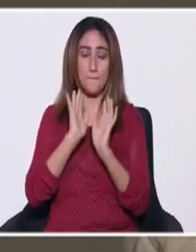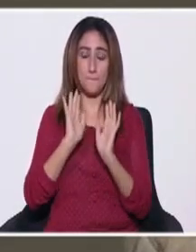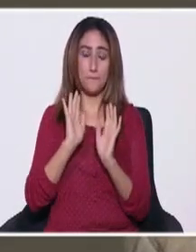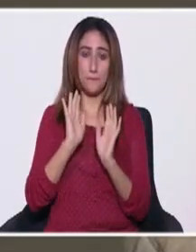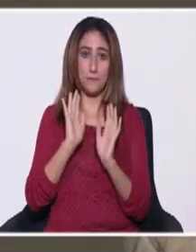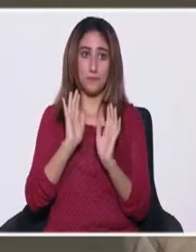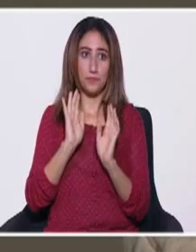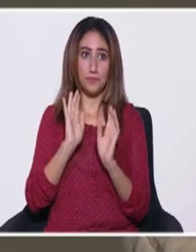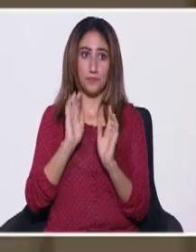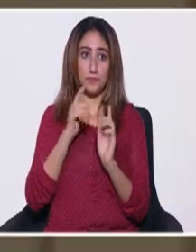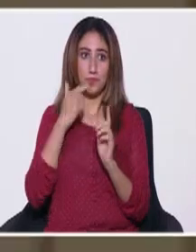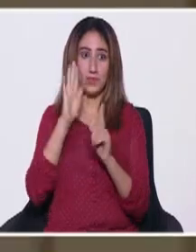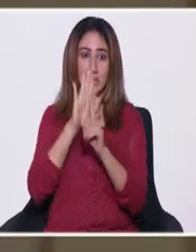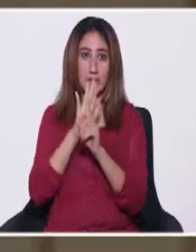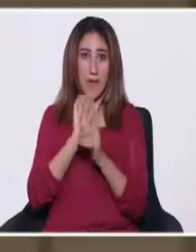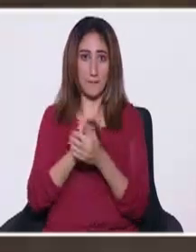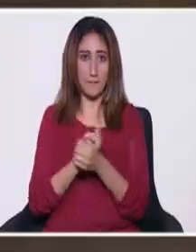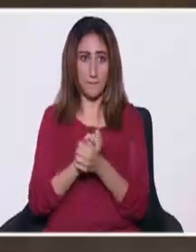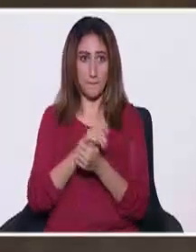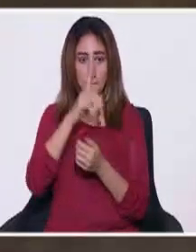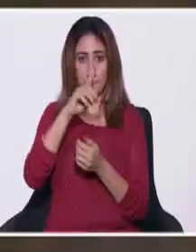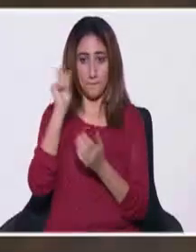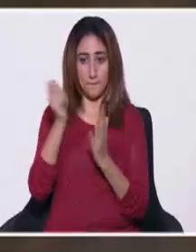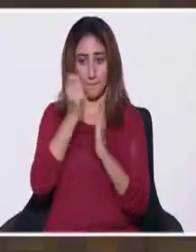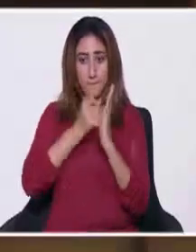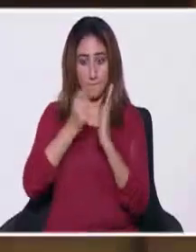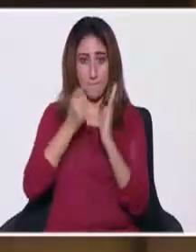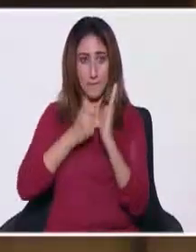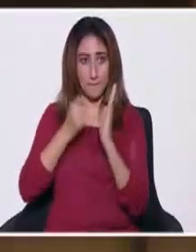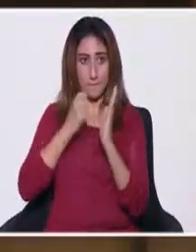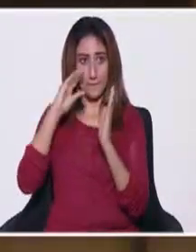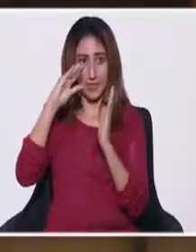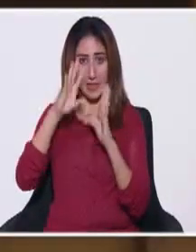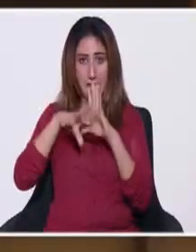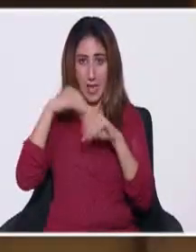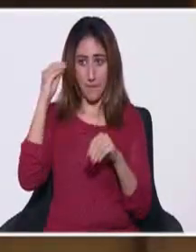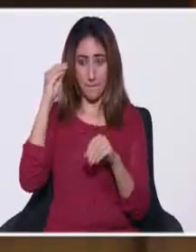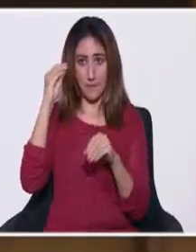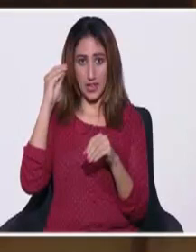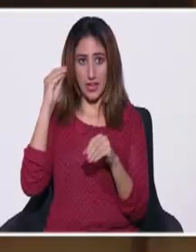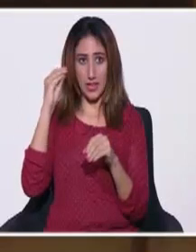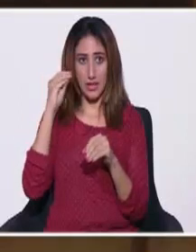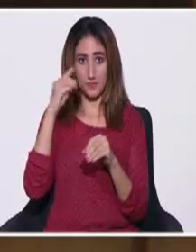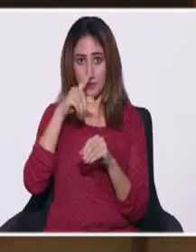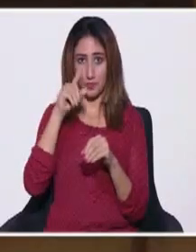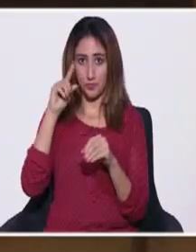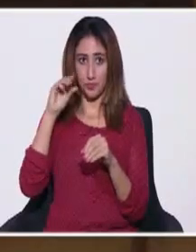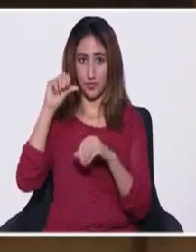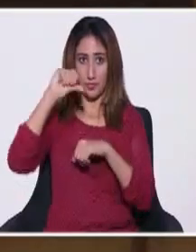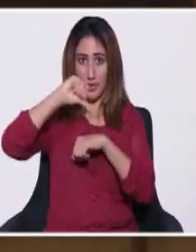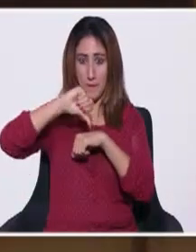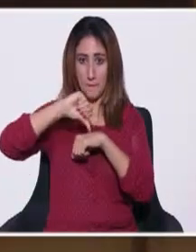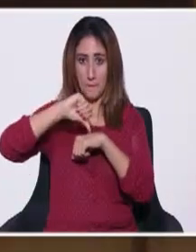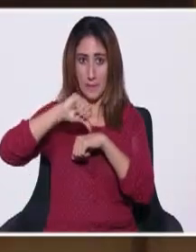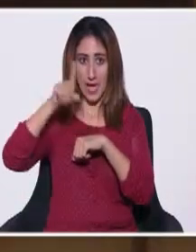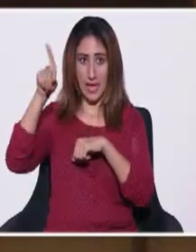قاطرة الدعم يعني. هي كمان ليها كتابات في الصحافة اللي بقرا لها. صحيح. صحيح. واظن مؤخرا تم تكريم المركز الكاثوليكي.